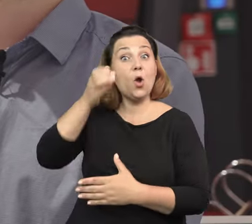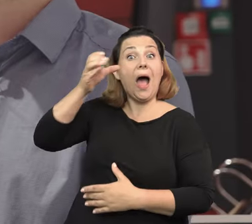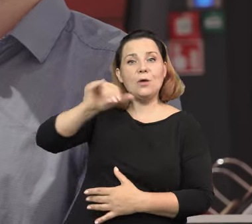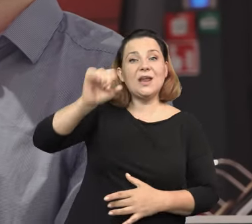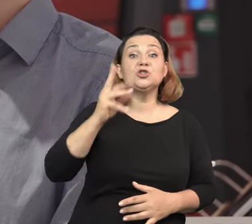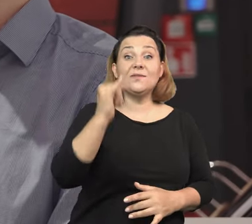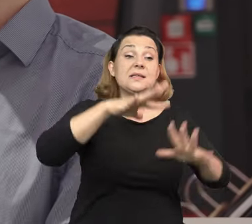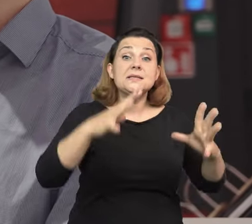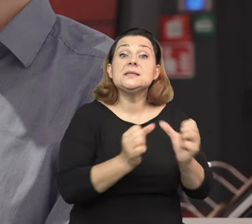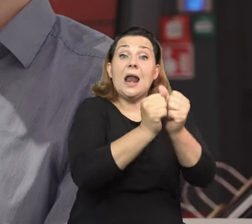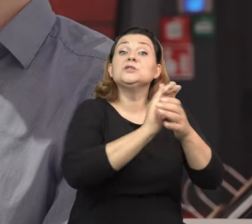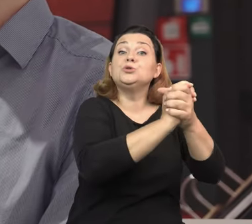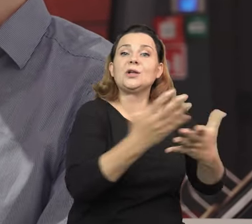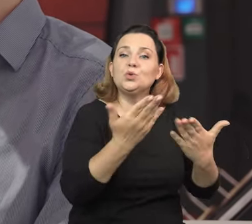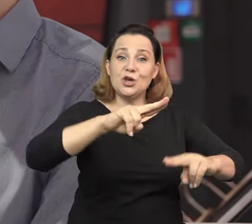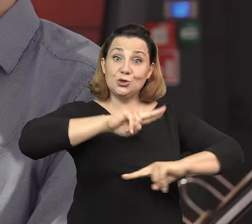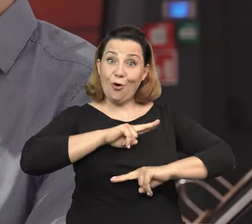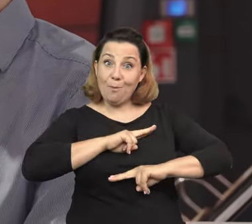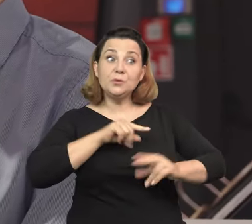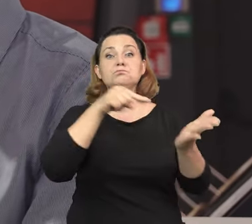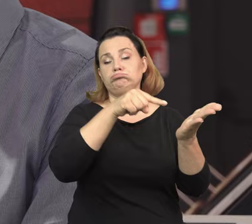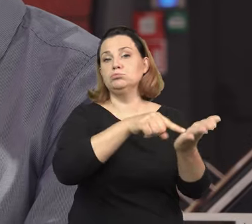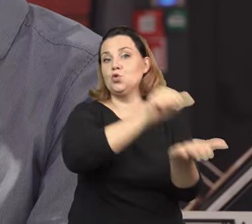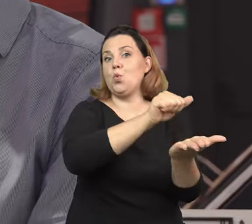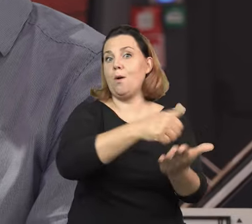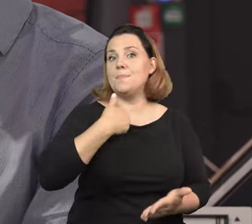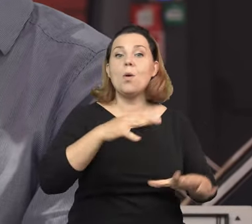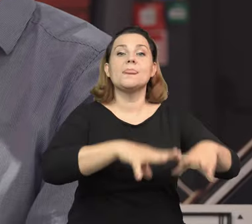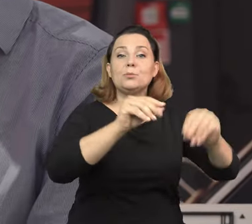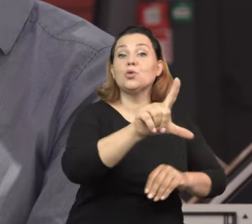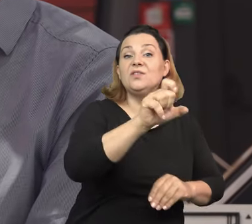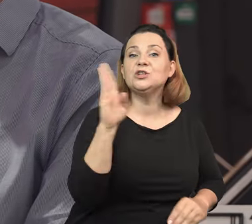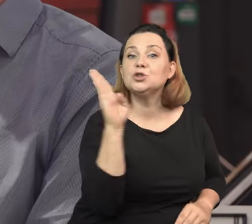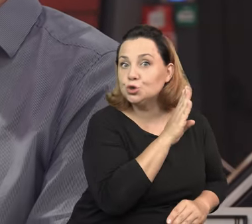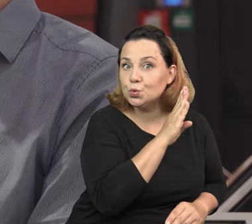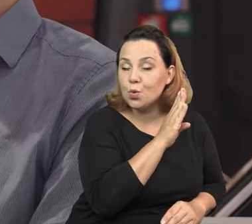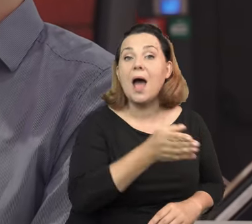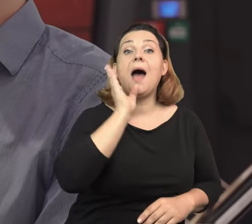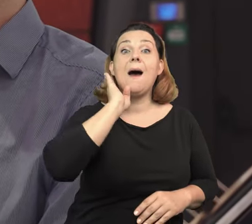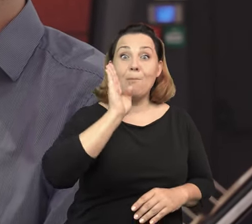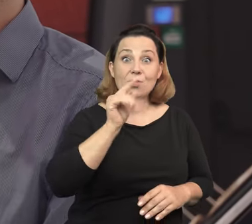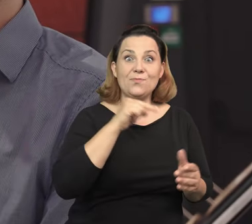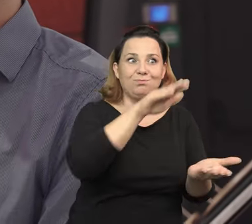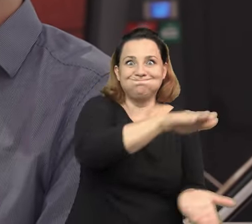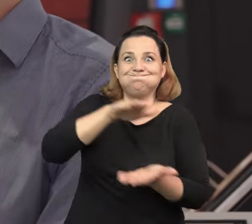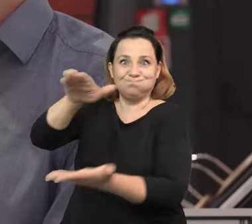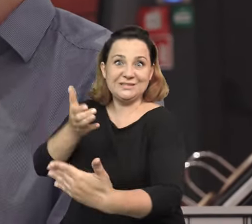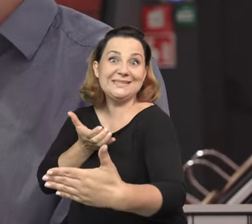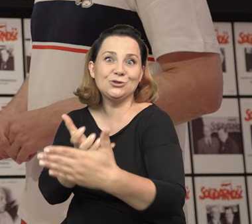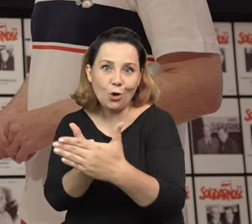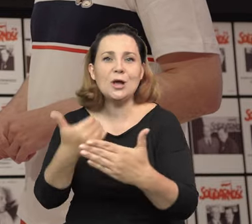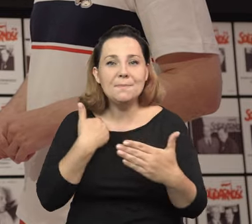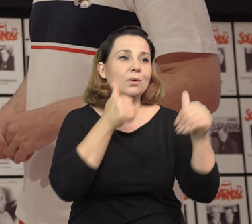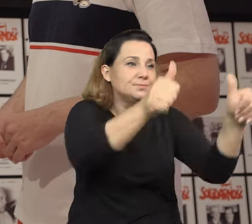Janiszewski znalazł swoich przyjaciół w Sopocie. I w Sopocie wydrukował najpierw 200 egzemplarzy. Te 200 egzemplarzy trafiło na